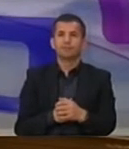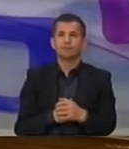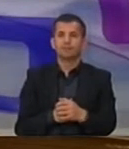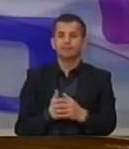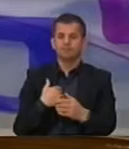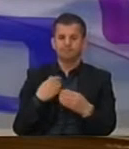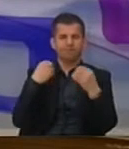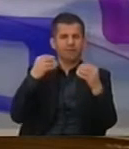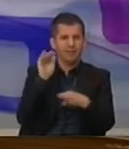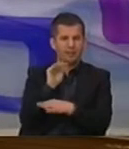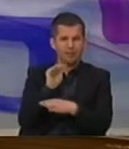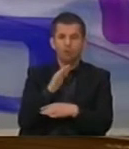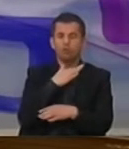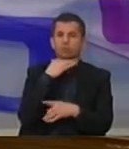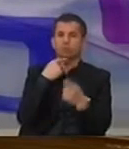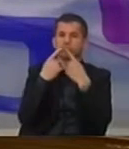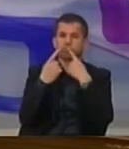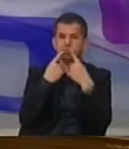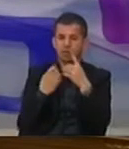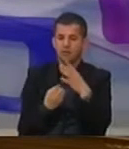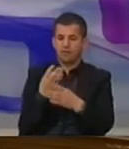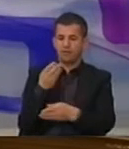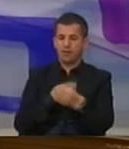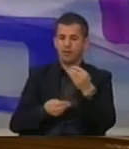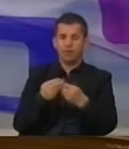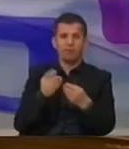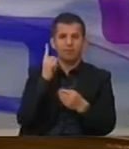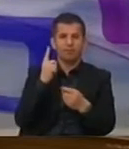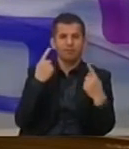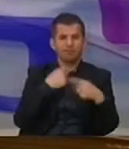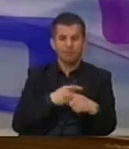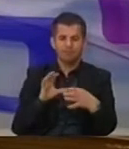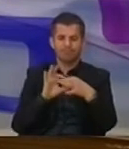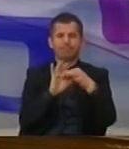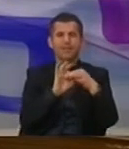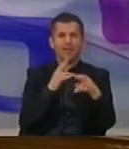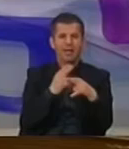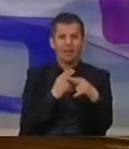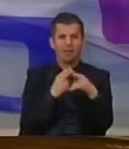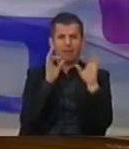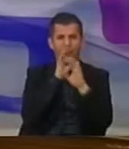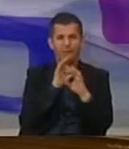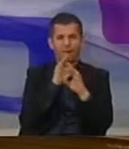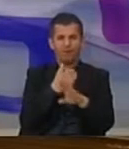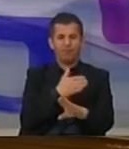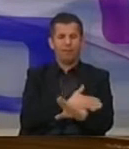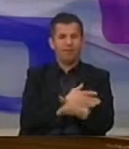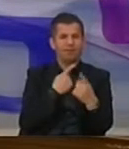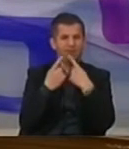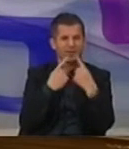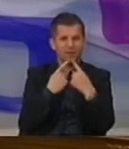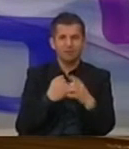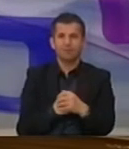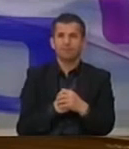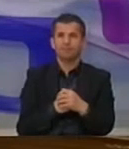të raportu pak, se u fol shumë për zhvillimin ekonomik, më vjen keq që nuk ndërlidhet fjala eme me fjalën e parafolsës, po